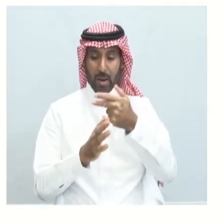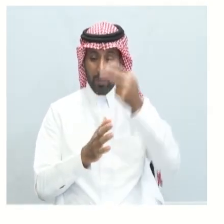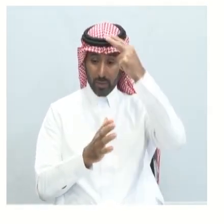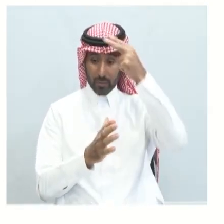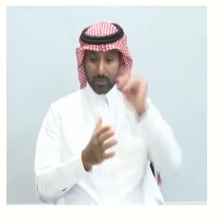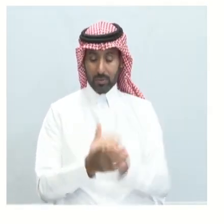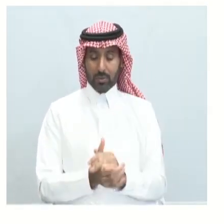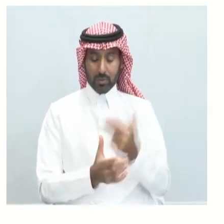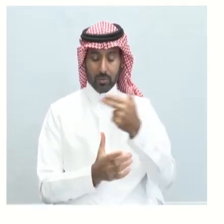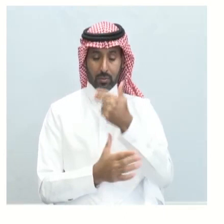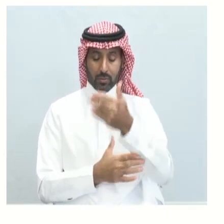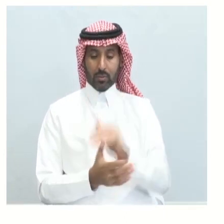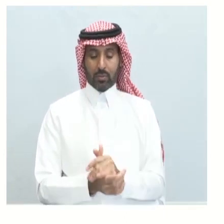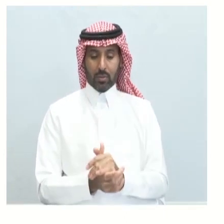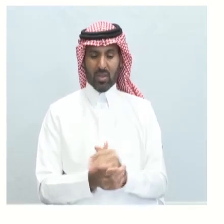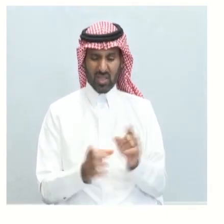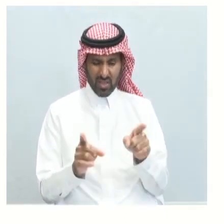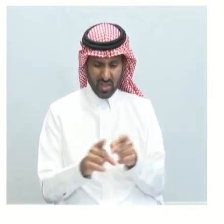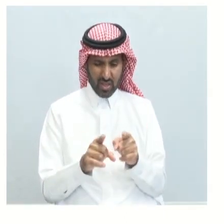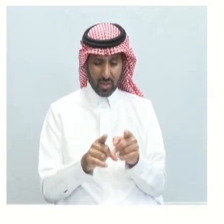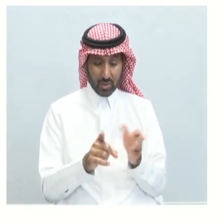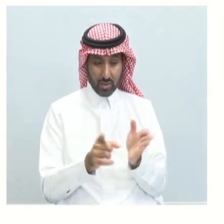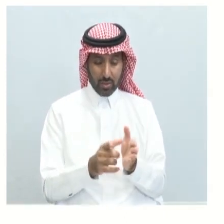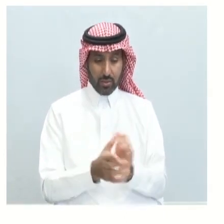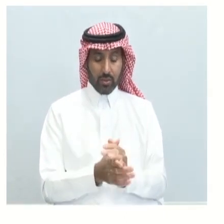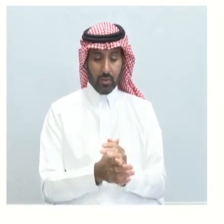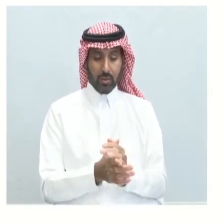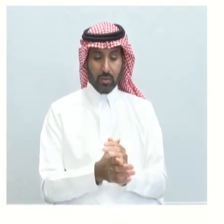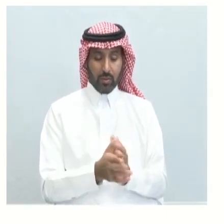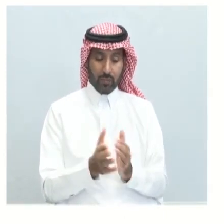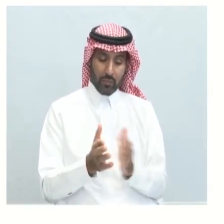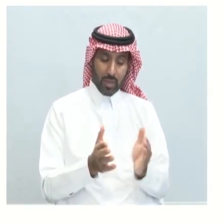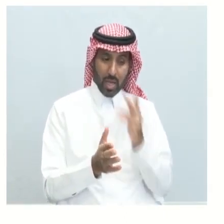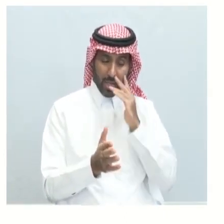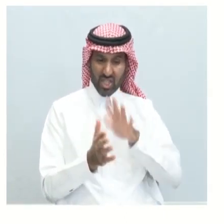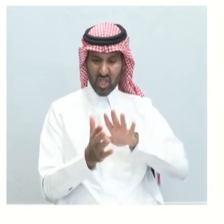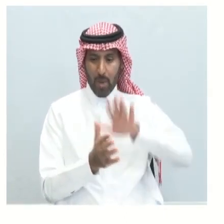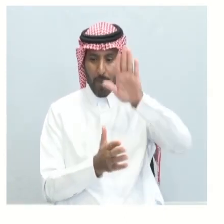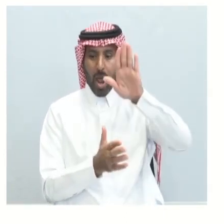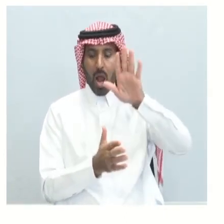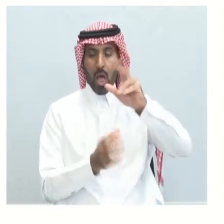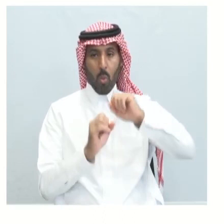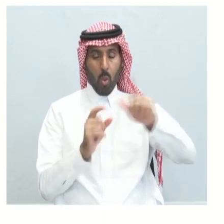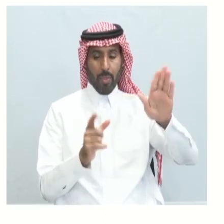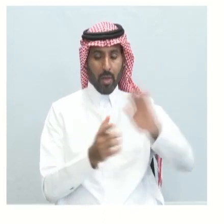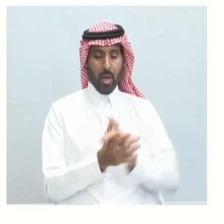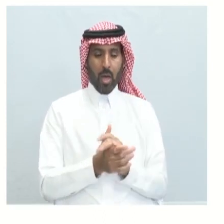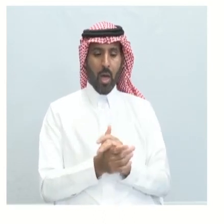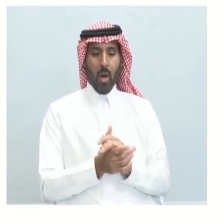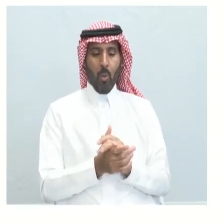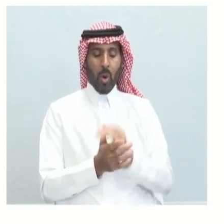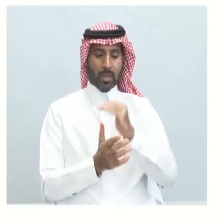السعوديه وهو ضيق الاتساع في الشمال كما هو واضح معنا في الشمال